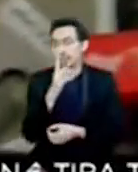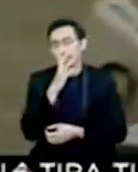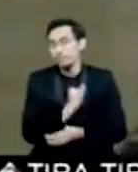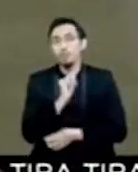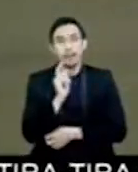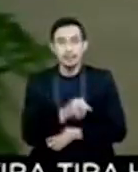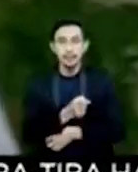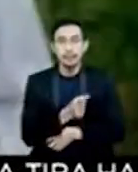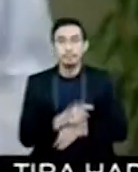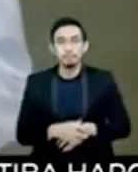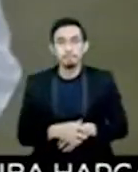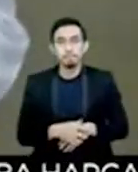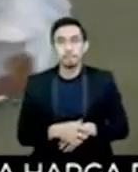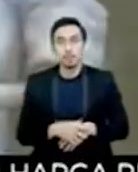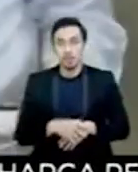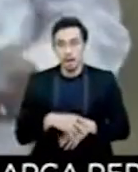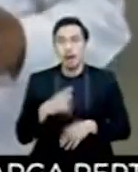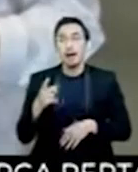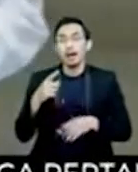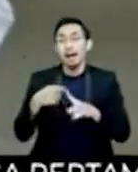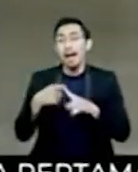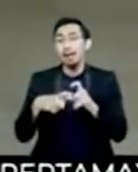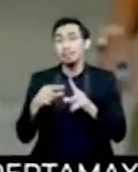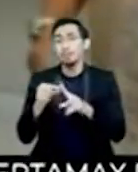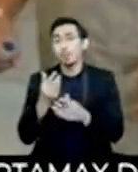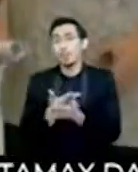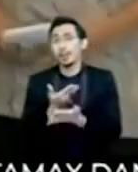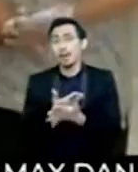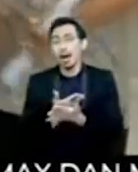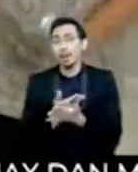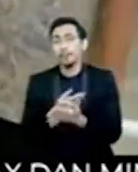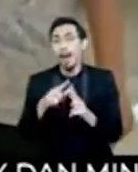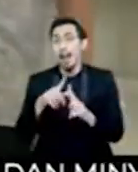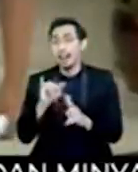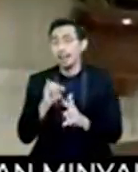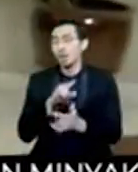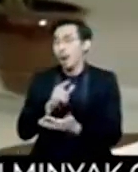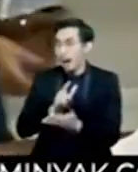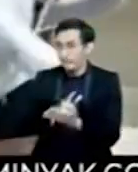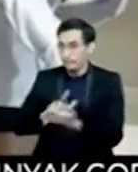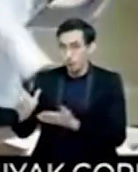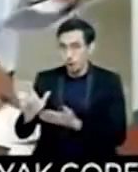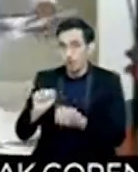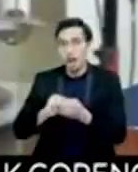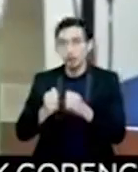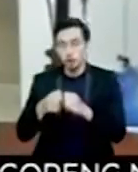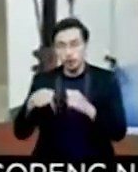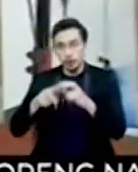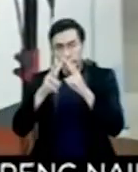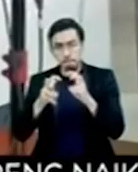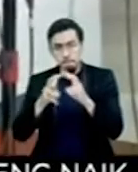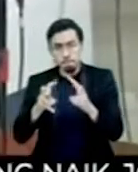kepala KSP Moeldoko telah meminta Ali Mochtar ngabalin untuk Menindaklanjuti rentetan kasus pencatutan atas nama